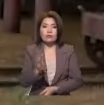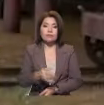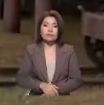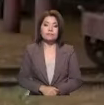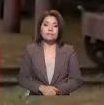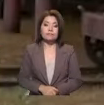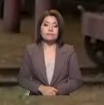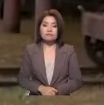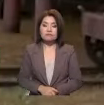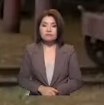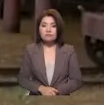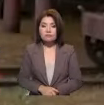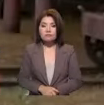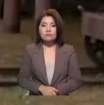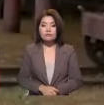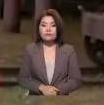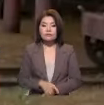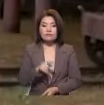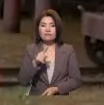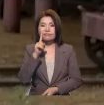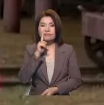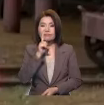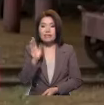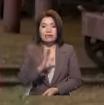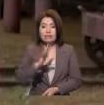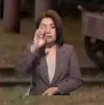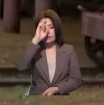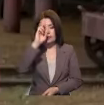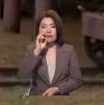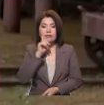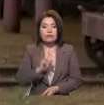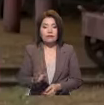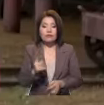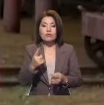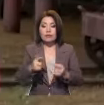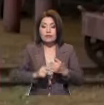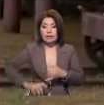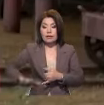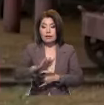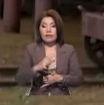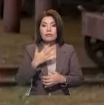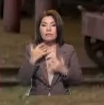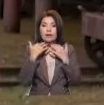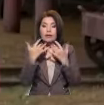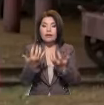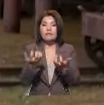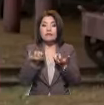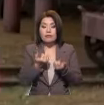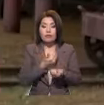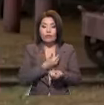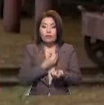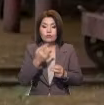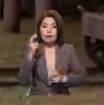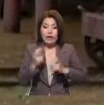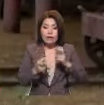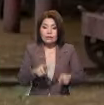Это невыгодно, государство невыгодно. Бұл мемлекет үшін өте тиімсіз шешім. Біздің жерімізді мемлекет қажеттілік үшін аламыз деп отыр. Онда кәсіпорынды